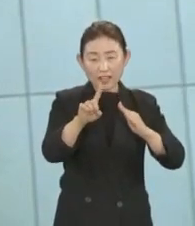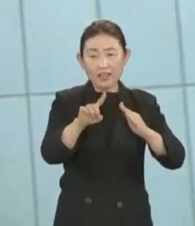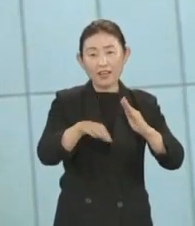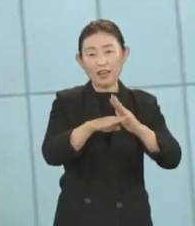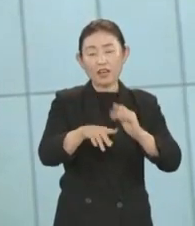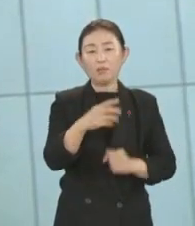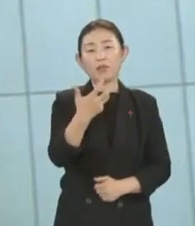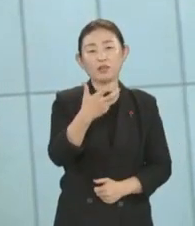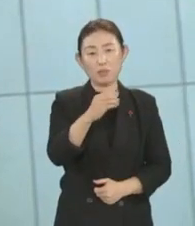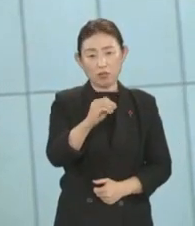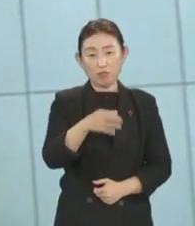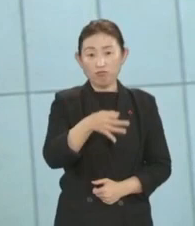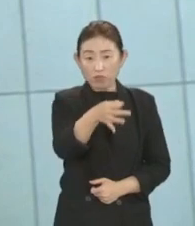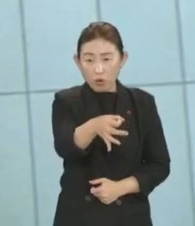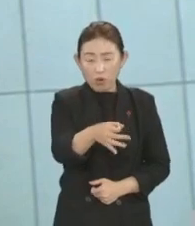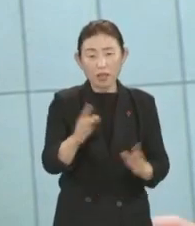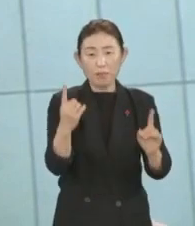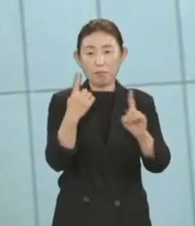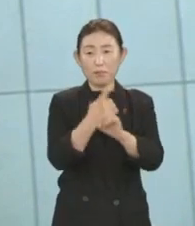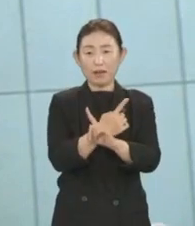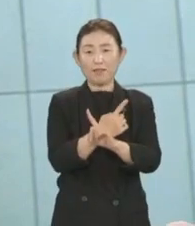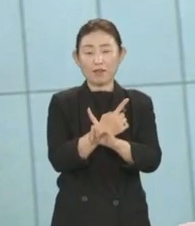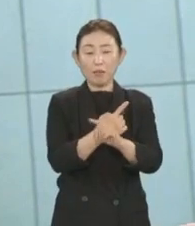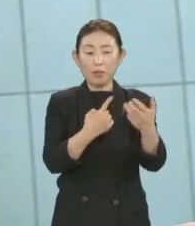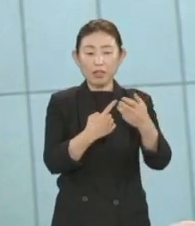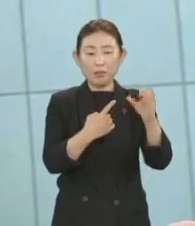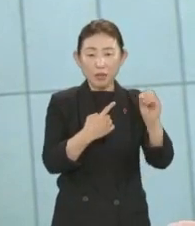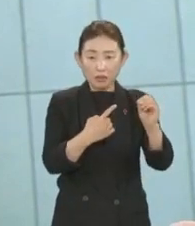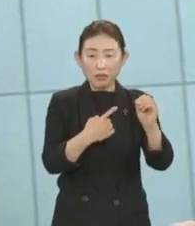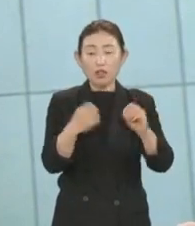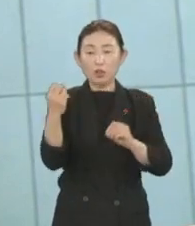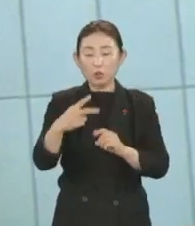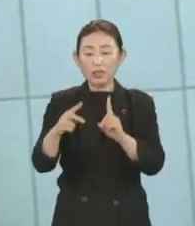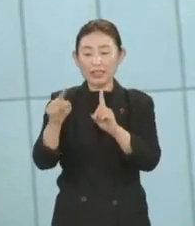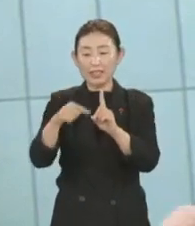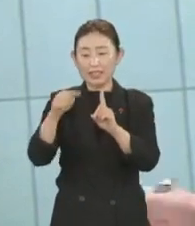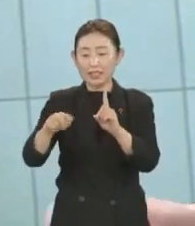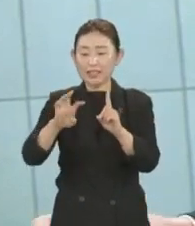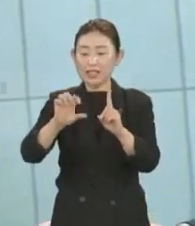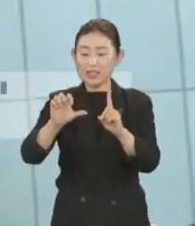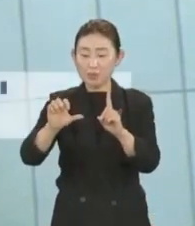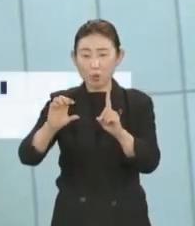주던 부분을 저는 가구당 80만 원 플러스 이제 45만 원, 40만 원에서